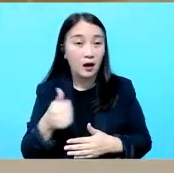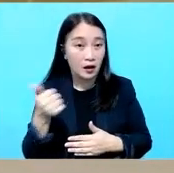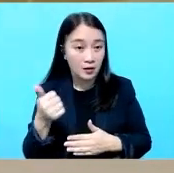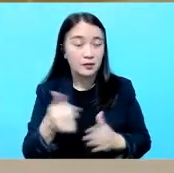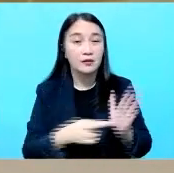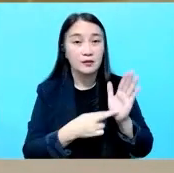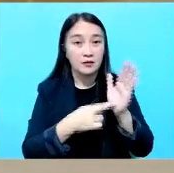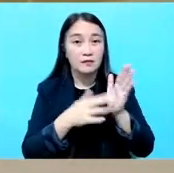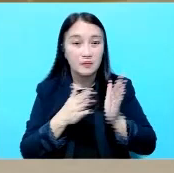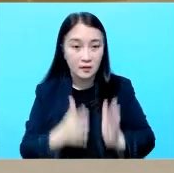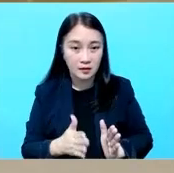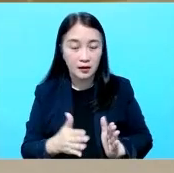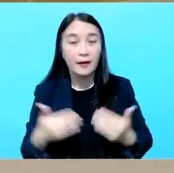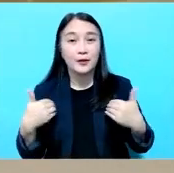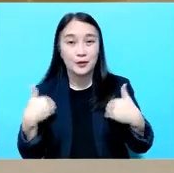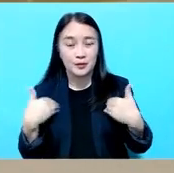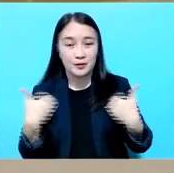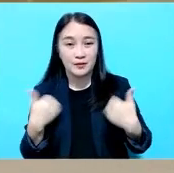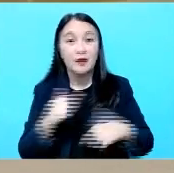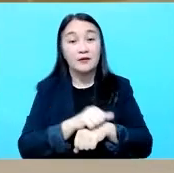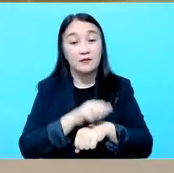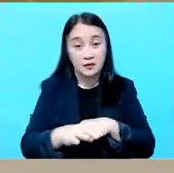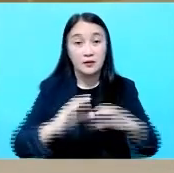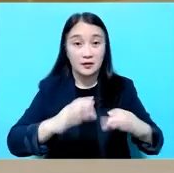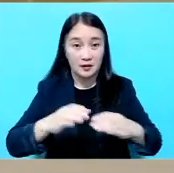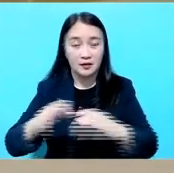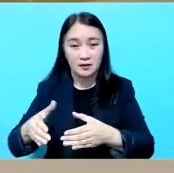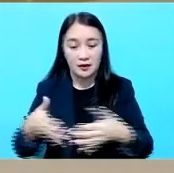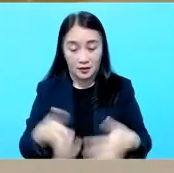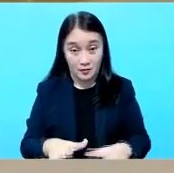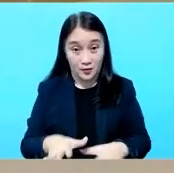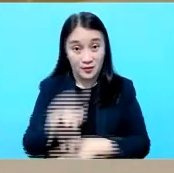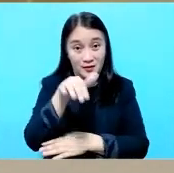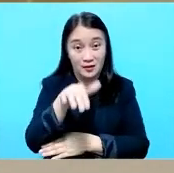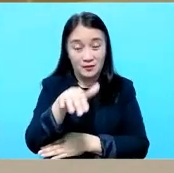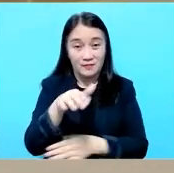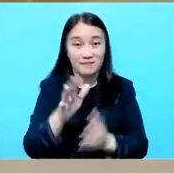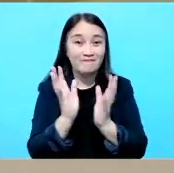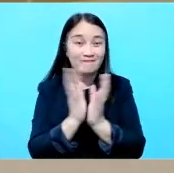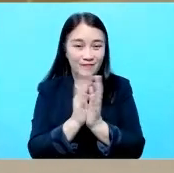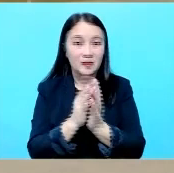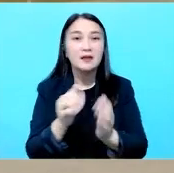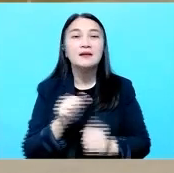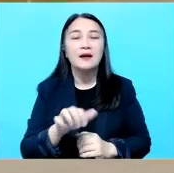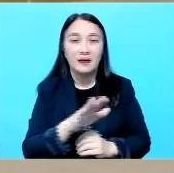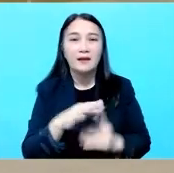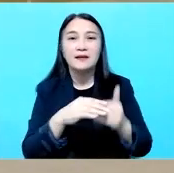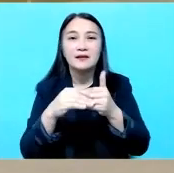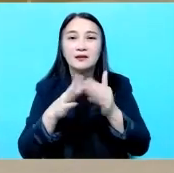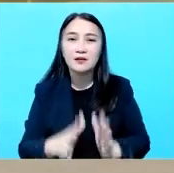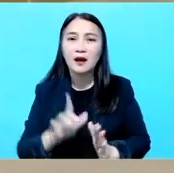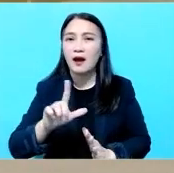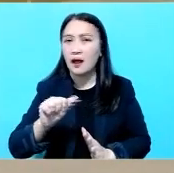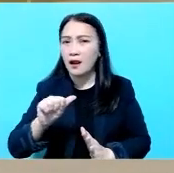Youth Advisory Council. Natapos na rin kaninang hapon ang kanyang bilateral meeting kasama ng leader ng Laos, kung saan napag-usapan nga ng dalawang bansa